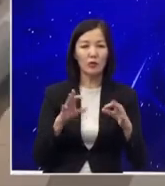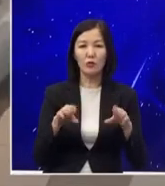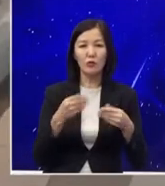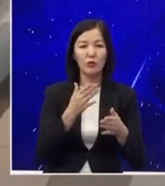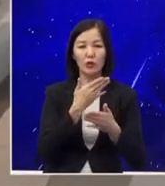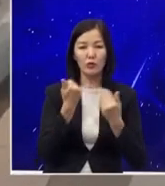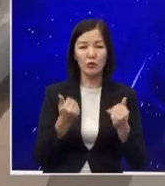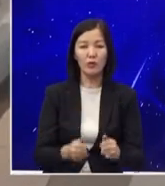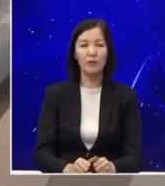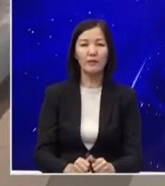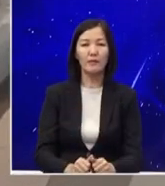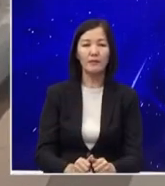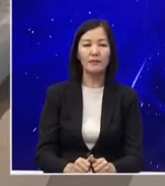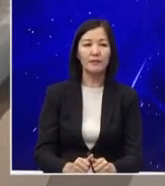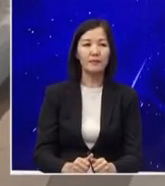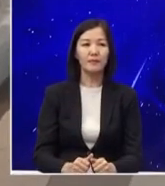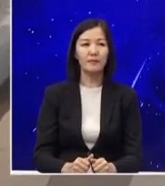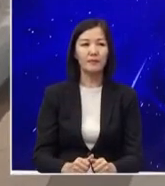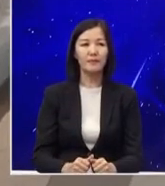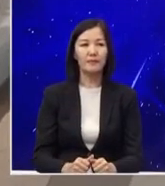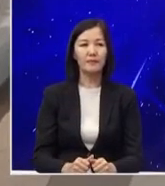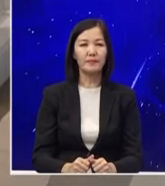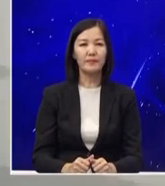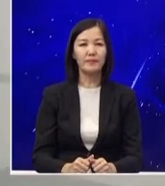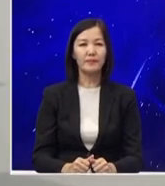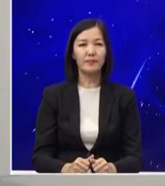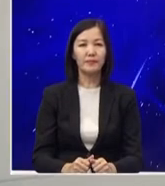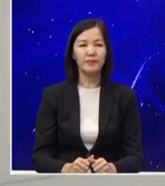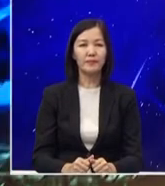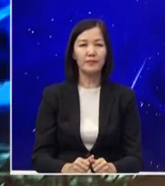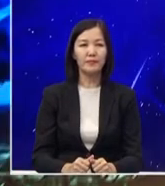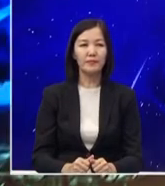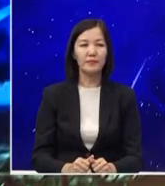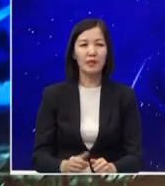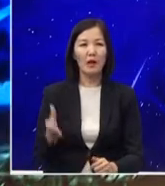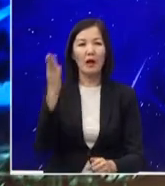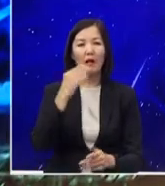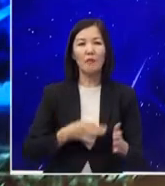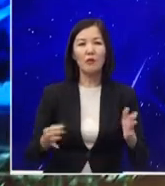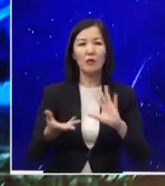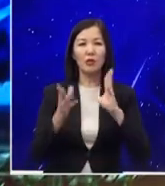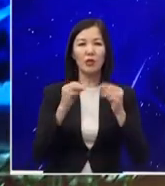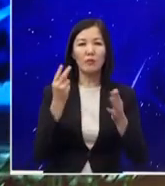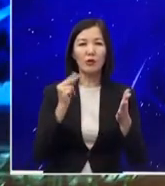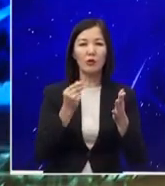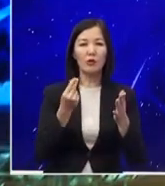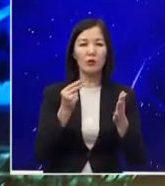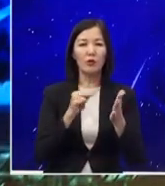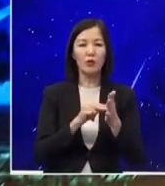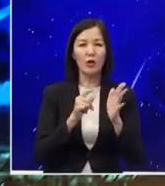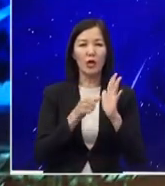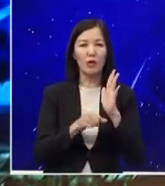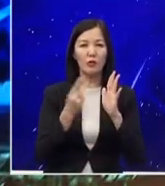батуттардың жұмысына рұқсат жоқ. Областта жалпы құны